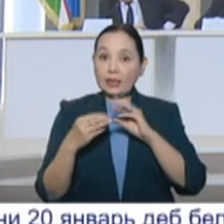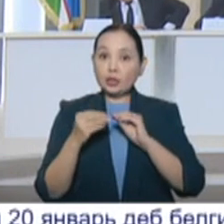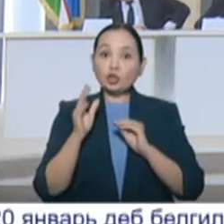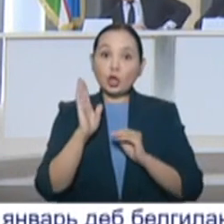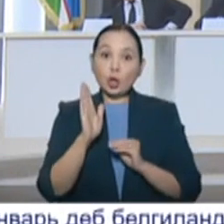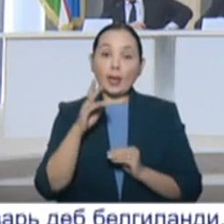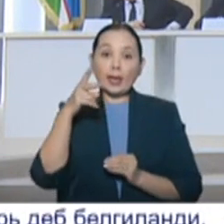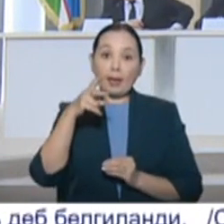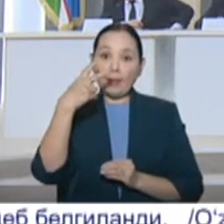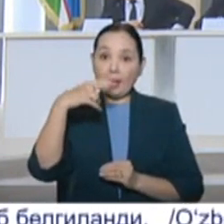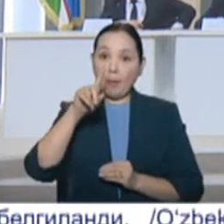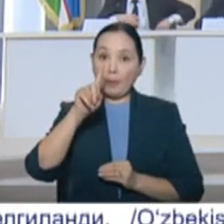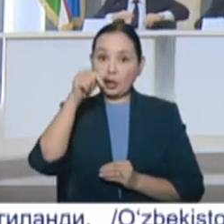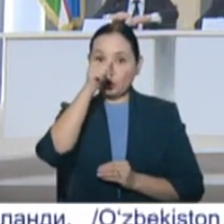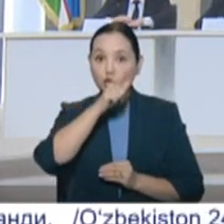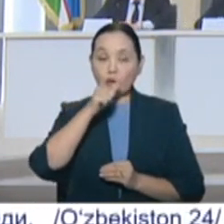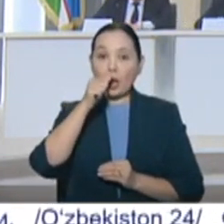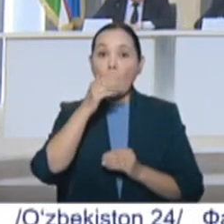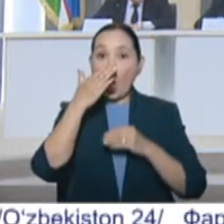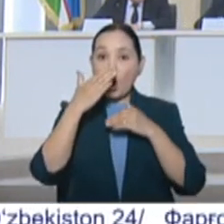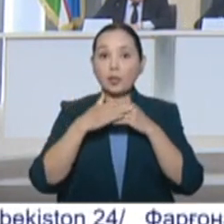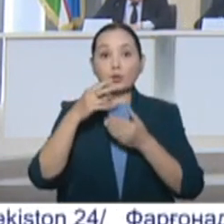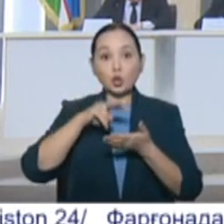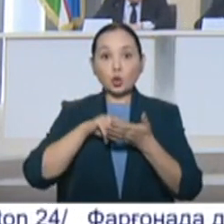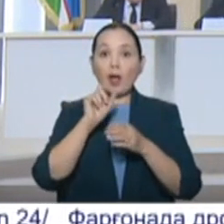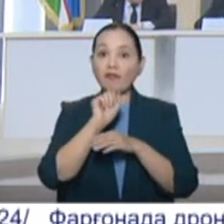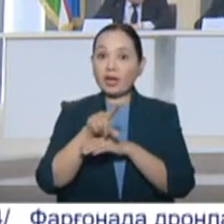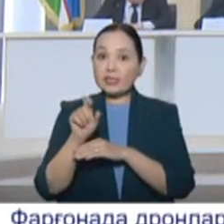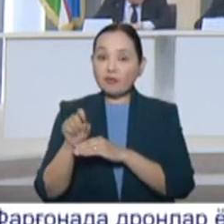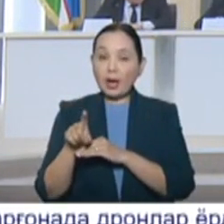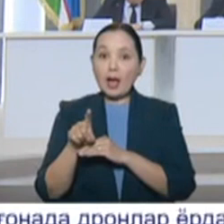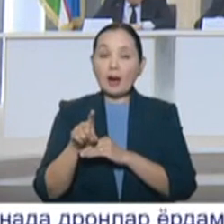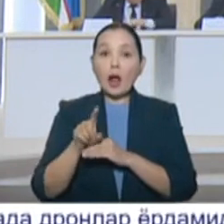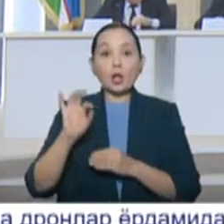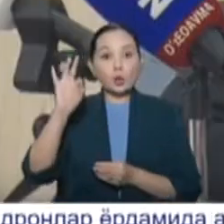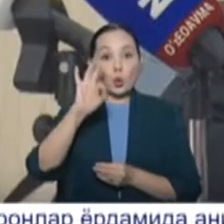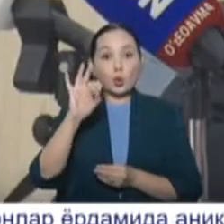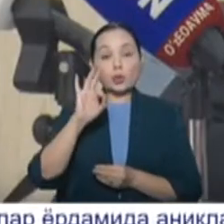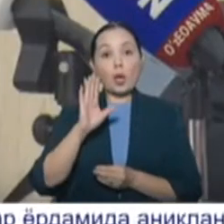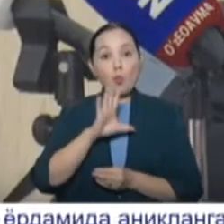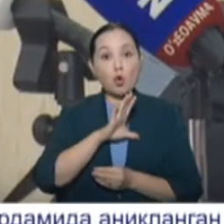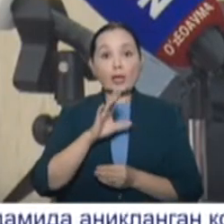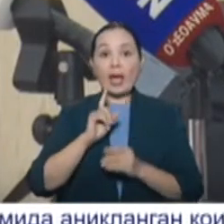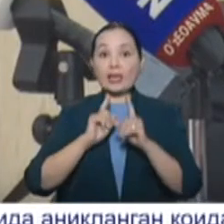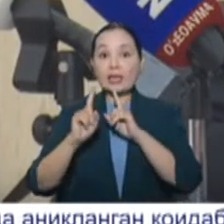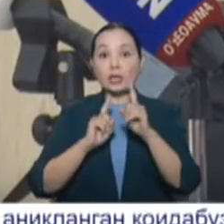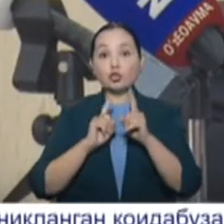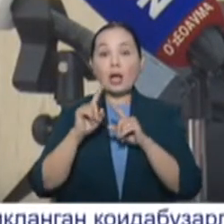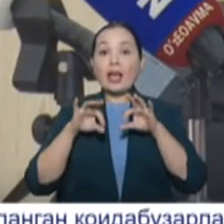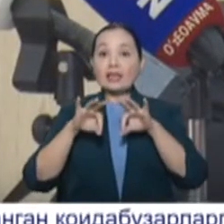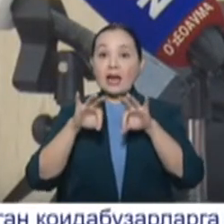va 2021-yildagi oldimizda turgan ustuvor vazifalar to'g'risidagi bo'lgan yig'ilishda transport sohasi